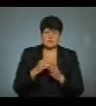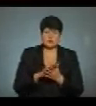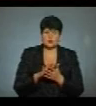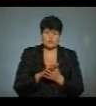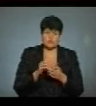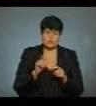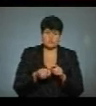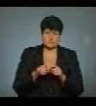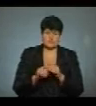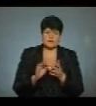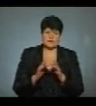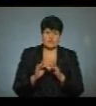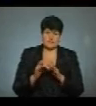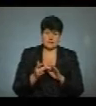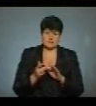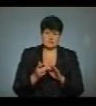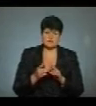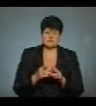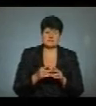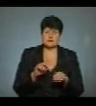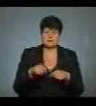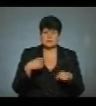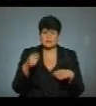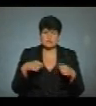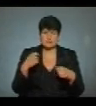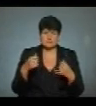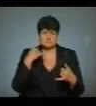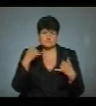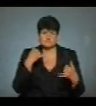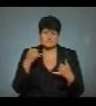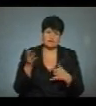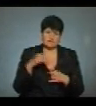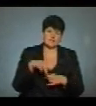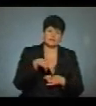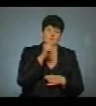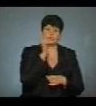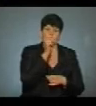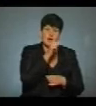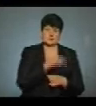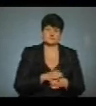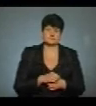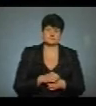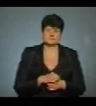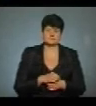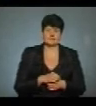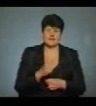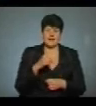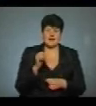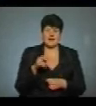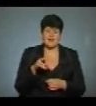обстеження в інтернеті. Тут вже пішло сарафанне радіо, вже всі один другому дзвонять, що давай вали туди, бо на